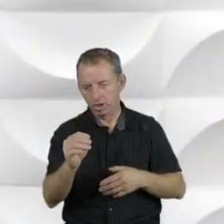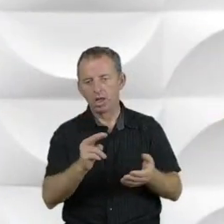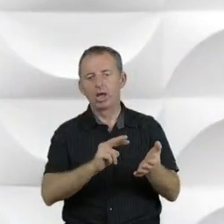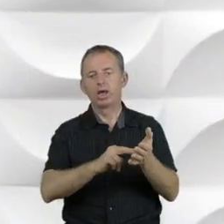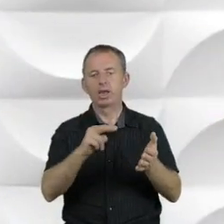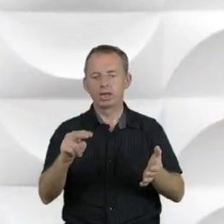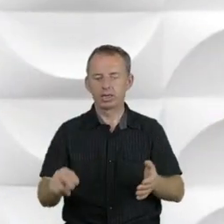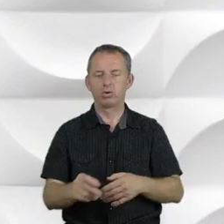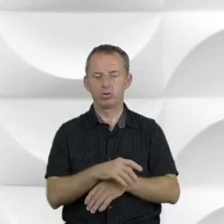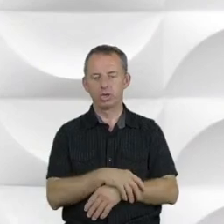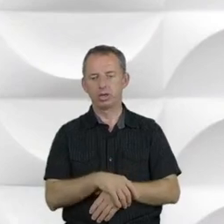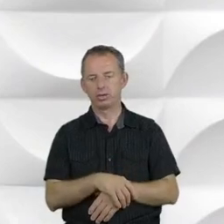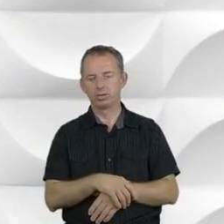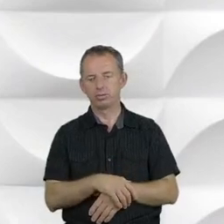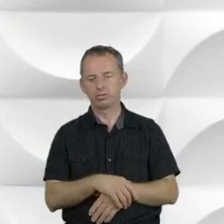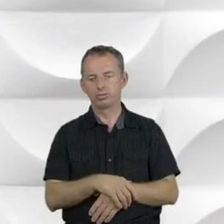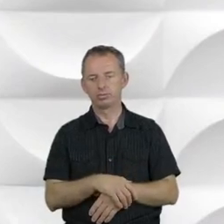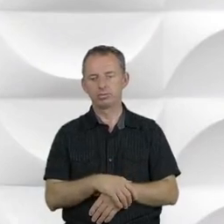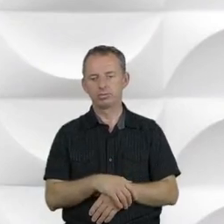rezygnuję.